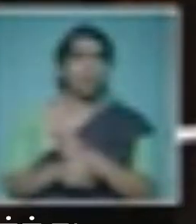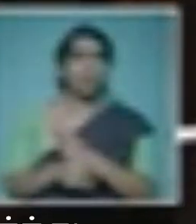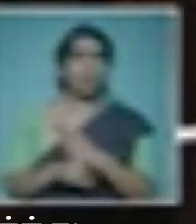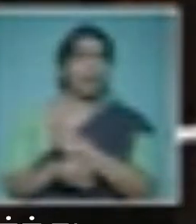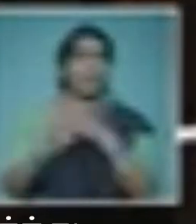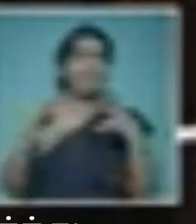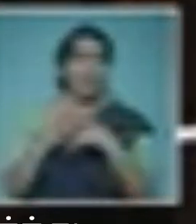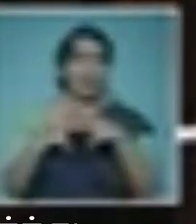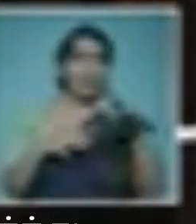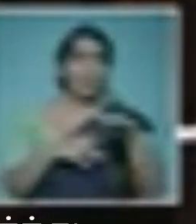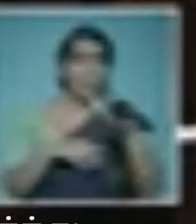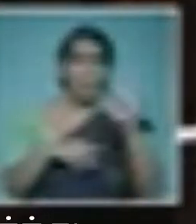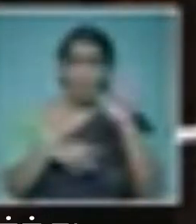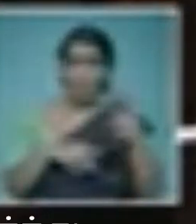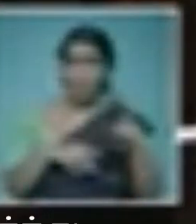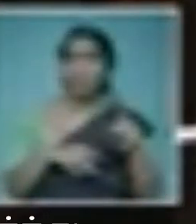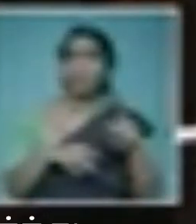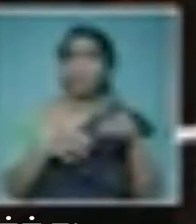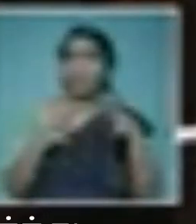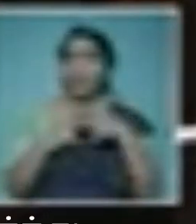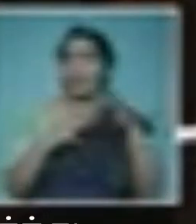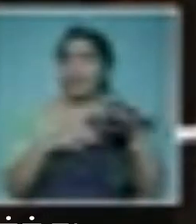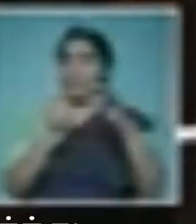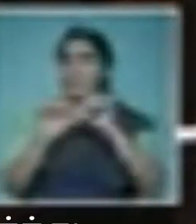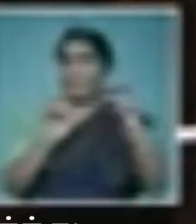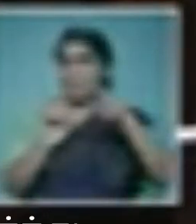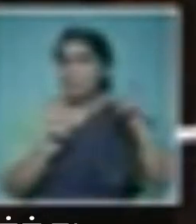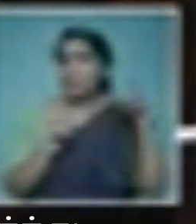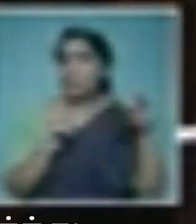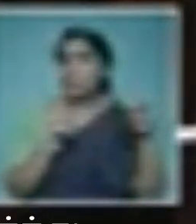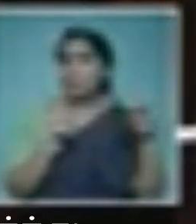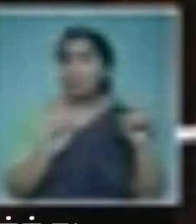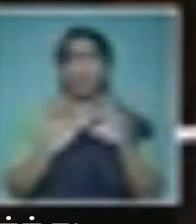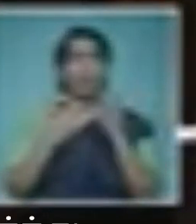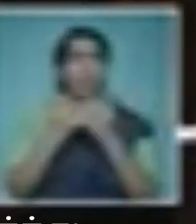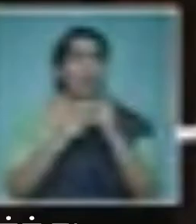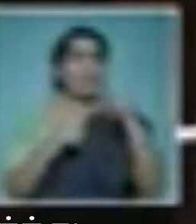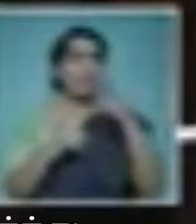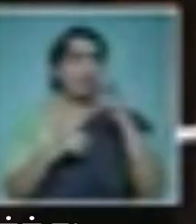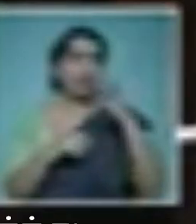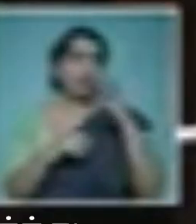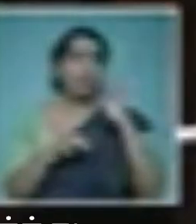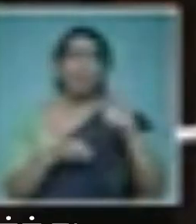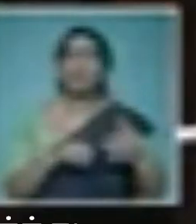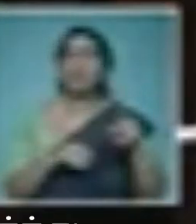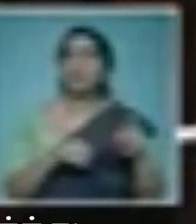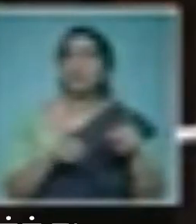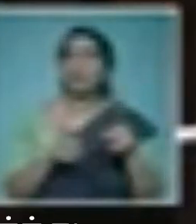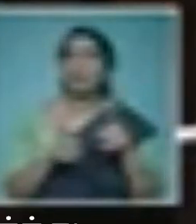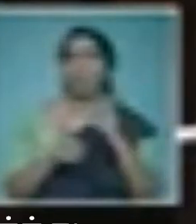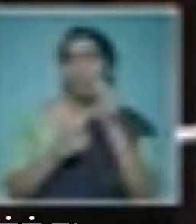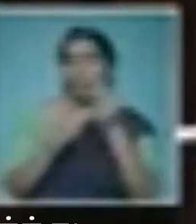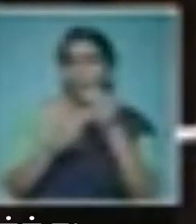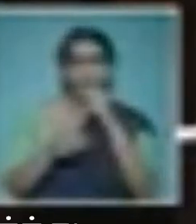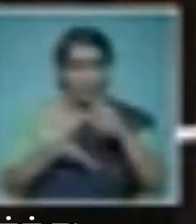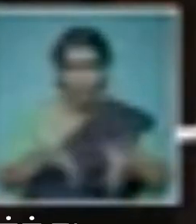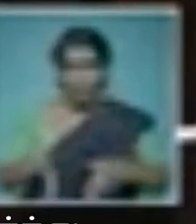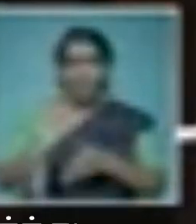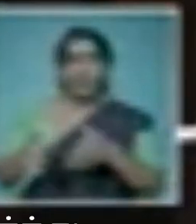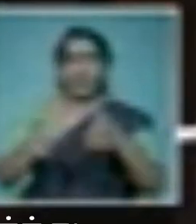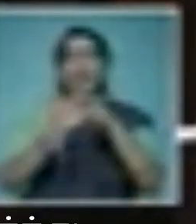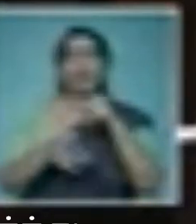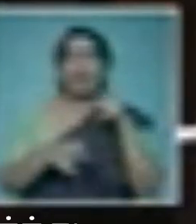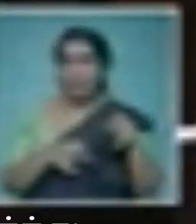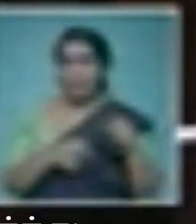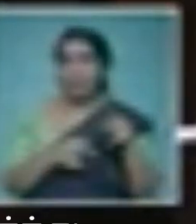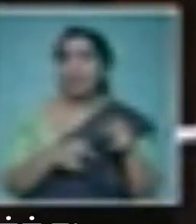වට්ටවාන් කියන ප්‍රදේශයේ තියෙනවා වට්ටවාන් කියන ප්‍රදේශයේ තියෙනවා පවුල් 200ක් 300ක් විතර පොඩි ගඟක් තියෙනවා ඒ ගඟේ